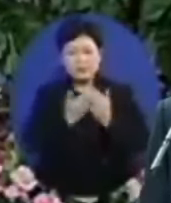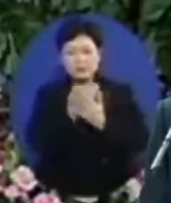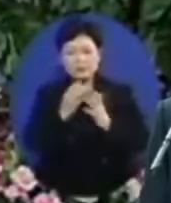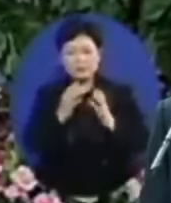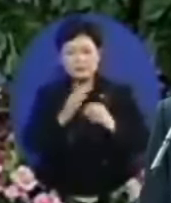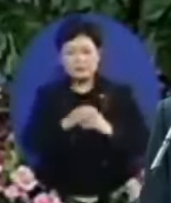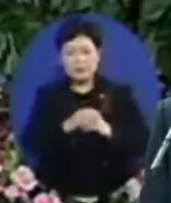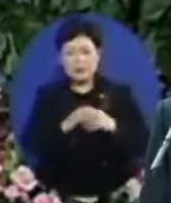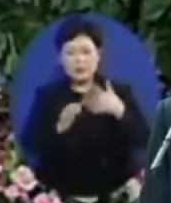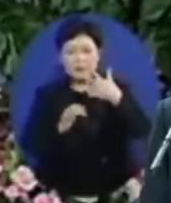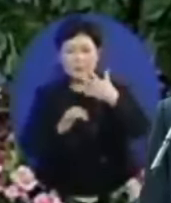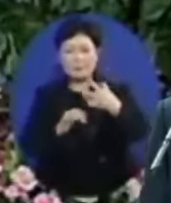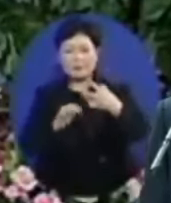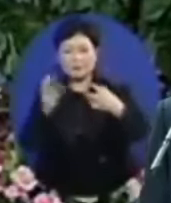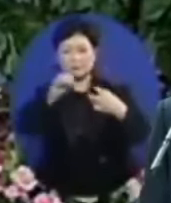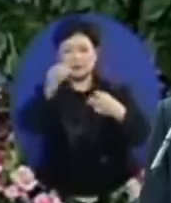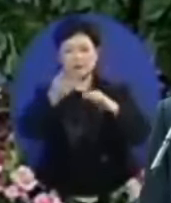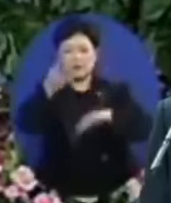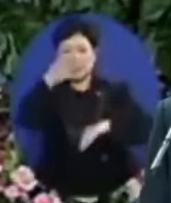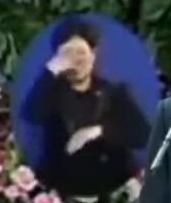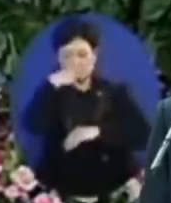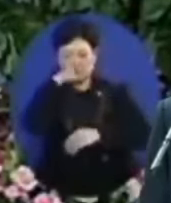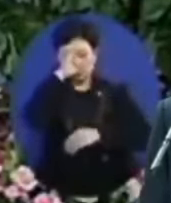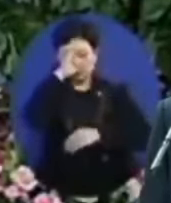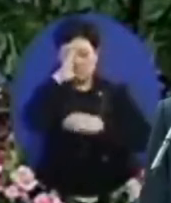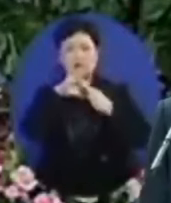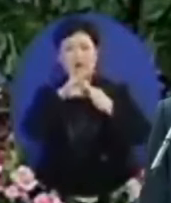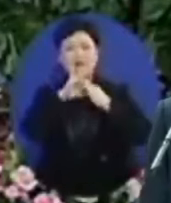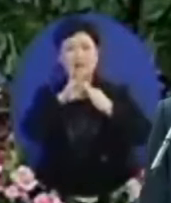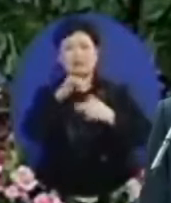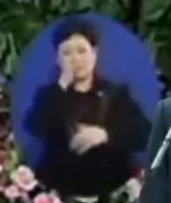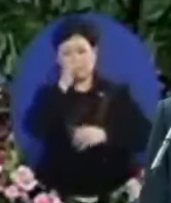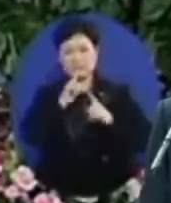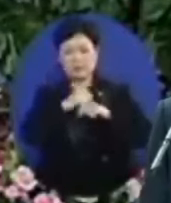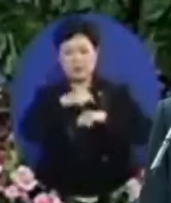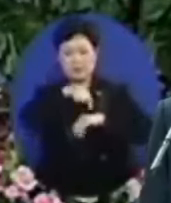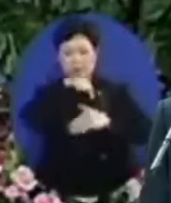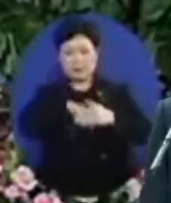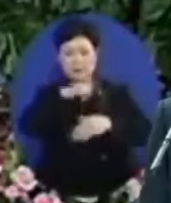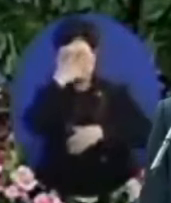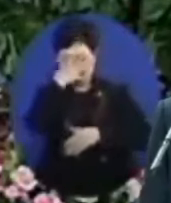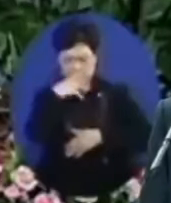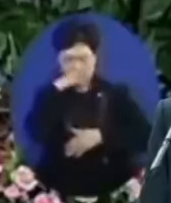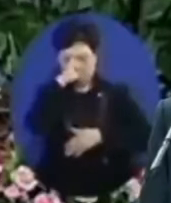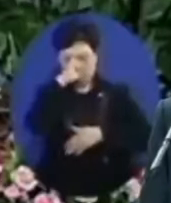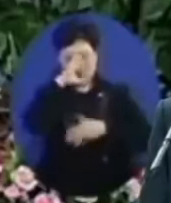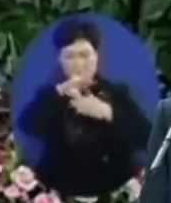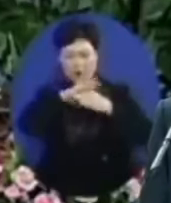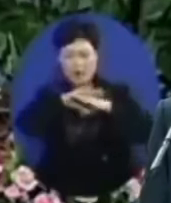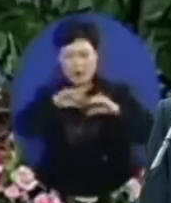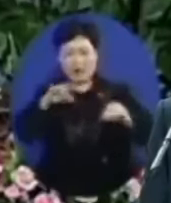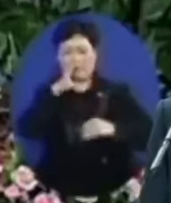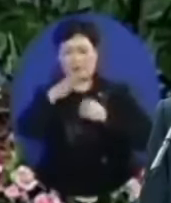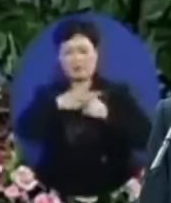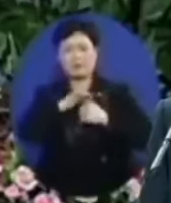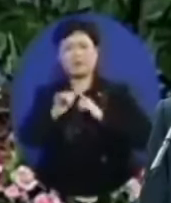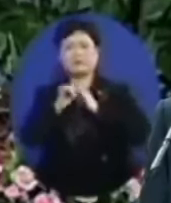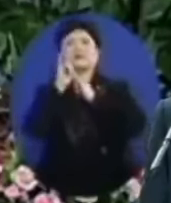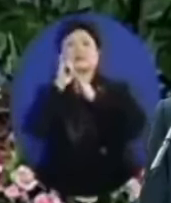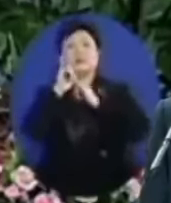교수는 80% 이상이 우울증과 관련이 있다고 말한 것입니다. 마음의 우울증을 해결하지 못하기 때문에 자살한다는